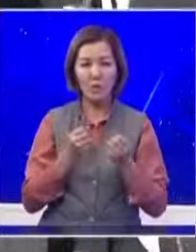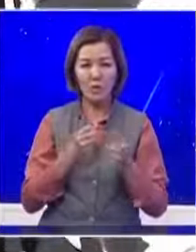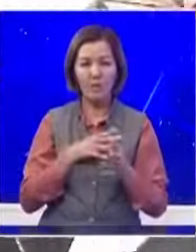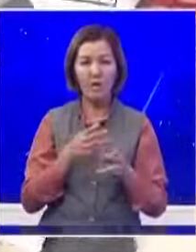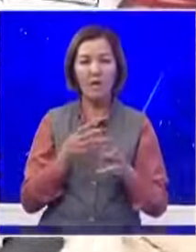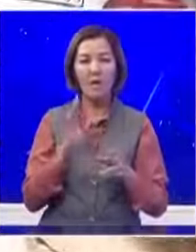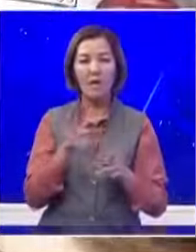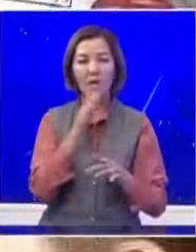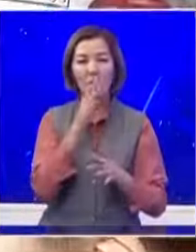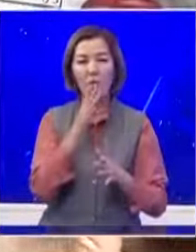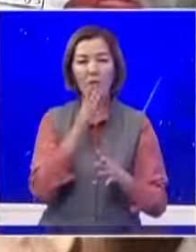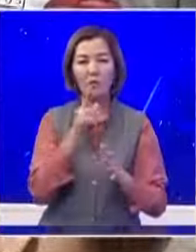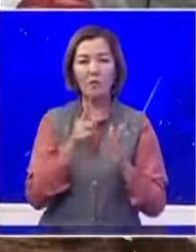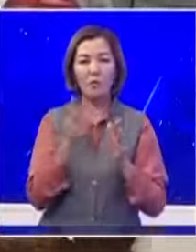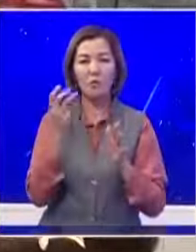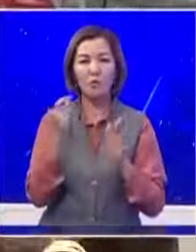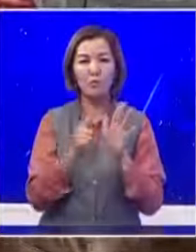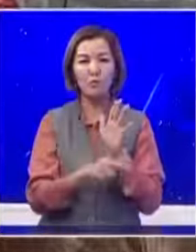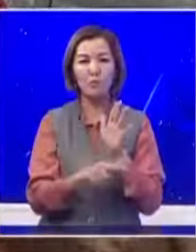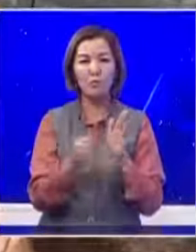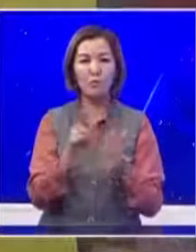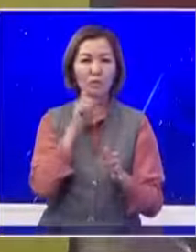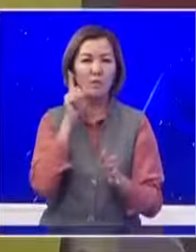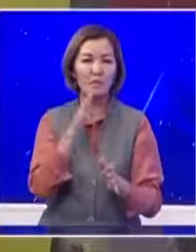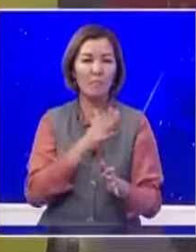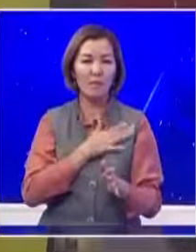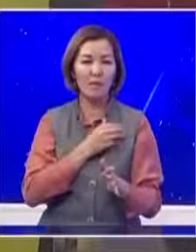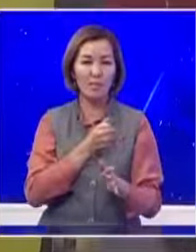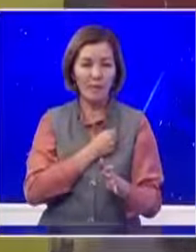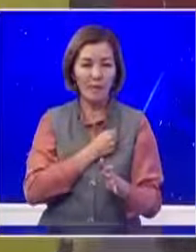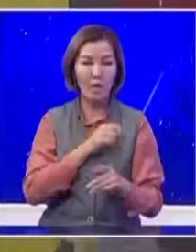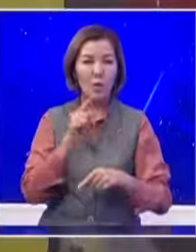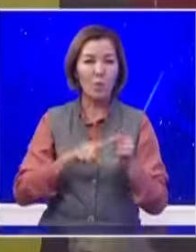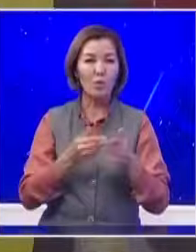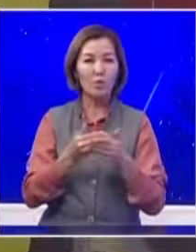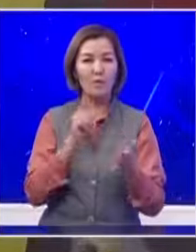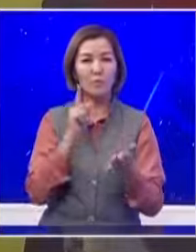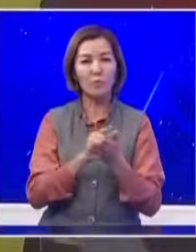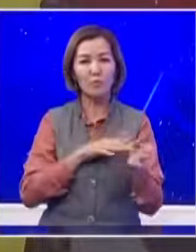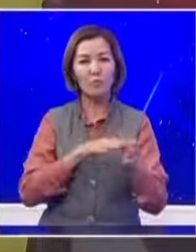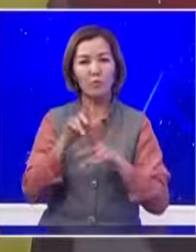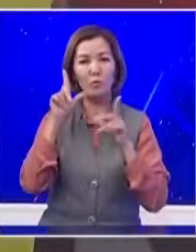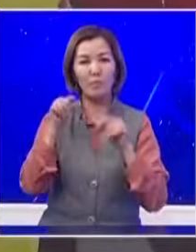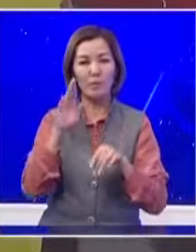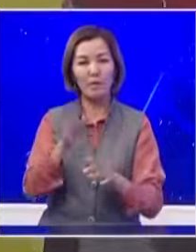алыпты. Алдағы уақытта тағы 370 бозбала отан алдындағы борышын өтеуге барады.